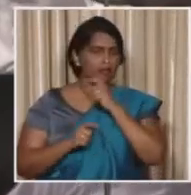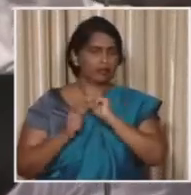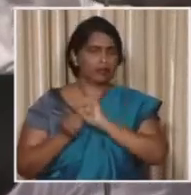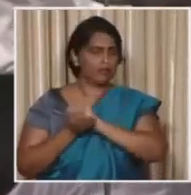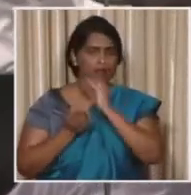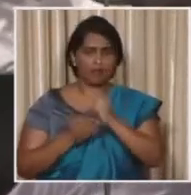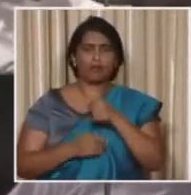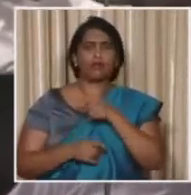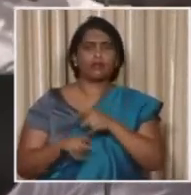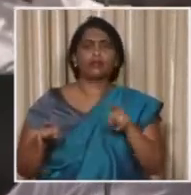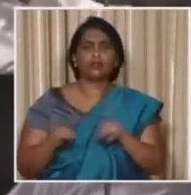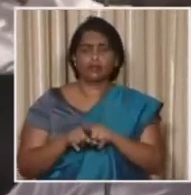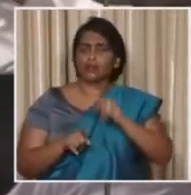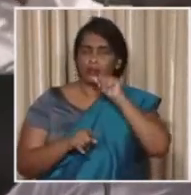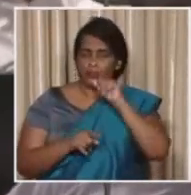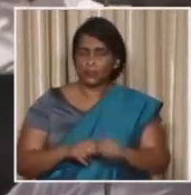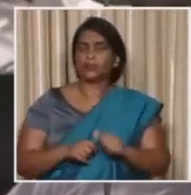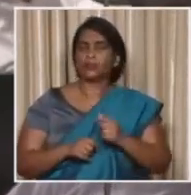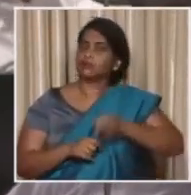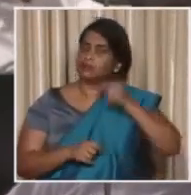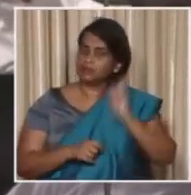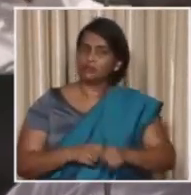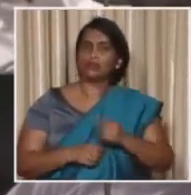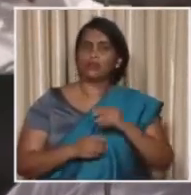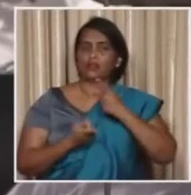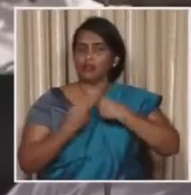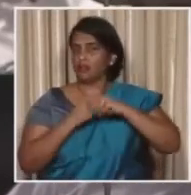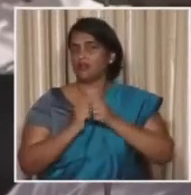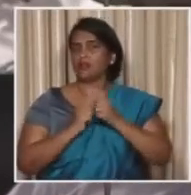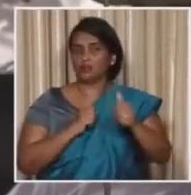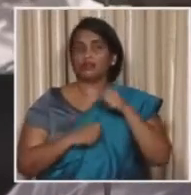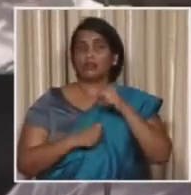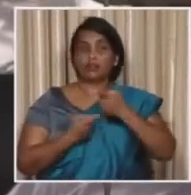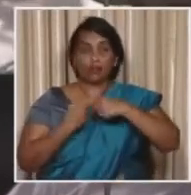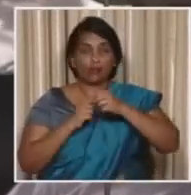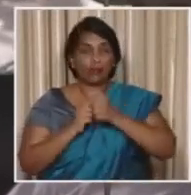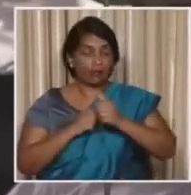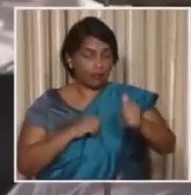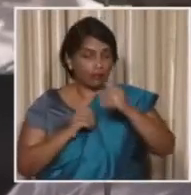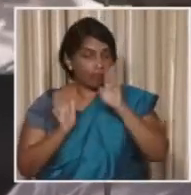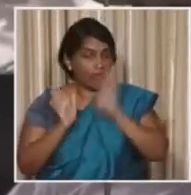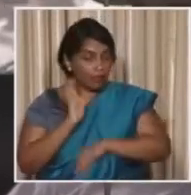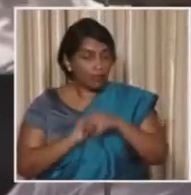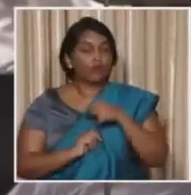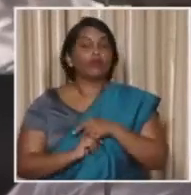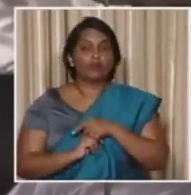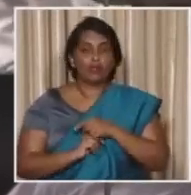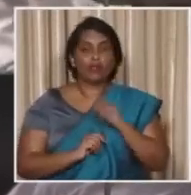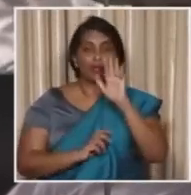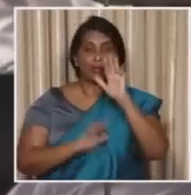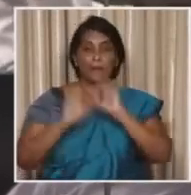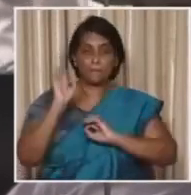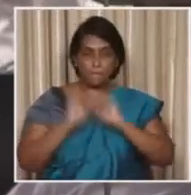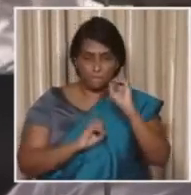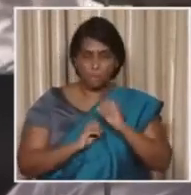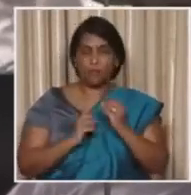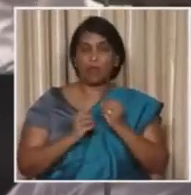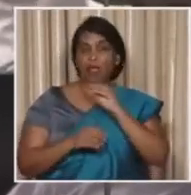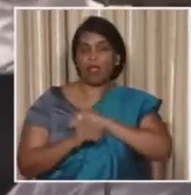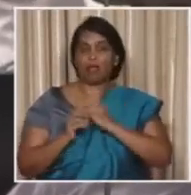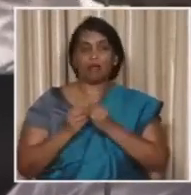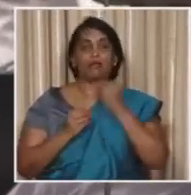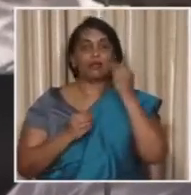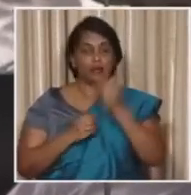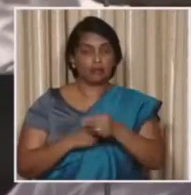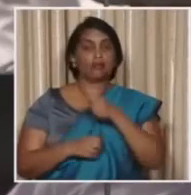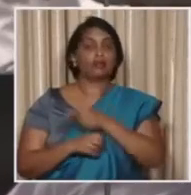අරමුදලකට. ඒ නිසා අනිවාර්යයෙන්ම එකඟ වෙන්න වෙනවා මේ ප්‍රතිව්‍යුගතකරණයට. ප්‍රතිව්‍යුගතකරණය කරාම කිව්වේ මොකද්ද? 109ක ප්‍රතිලාභයක් දෙනවා කියලා කිව්වා.